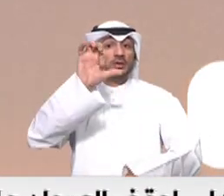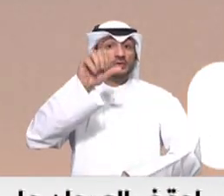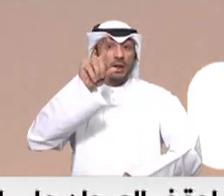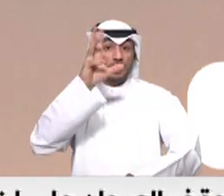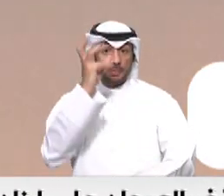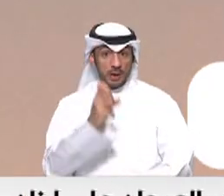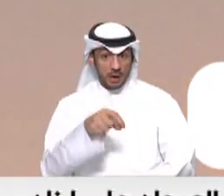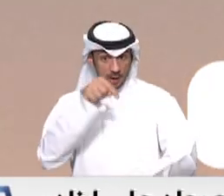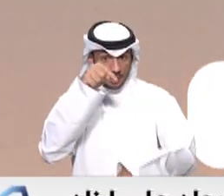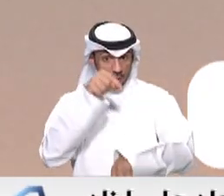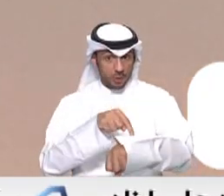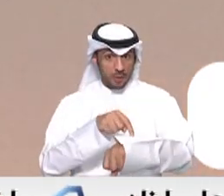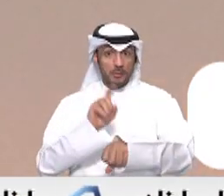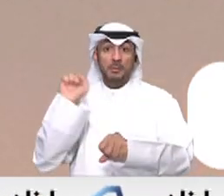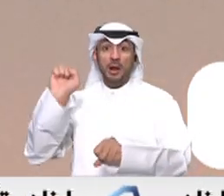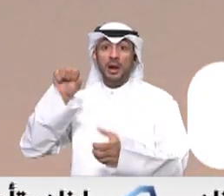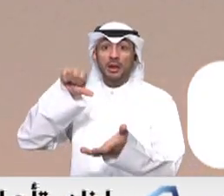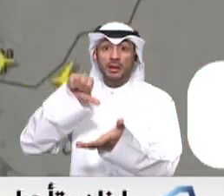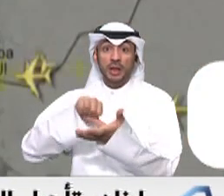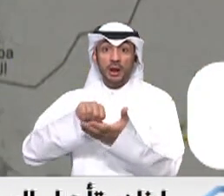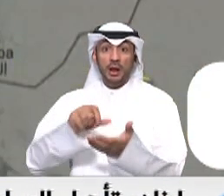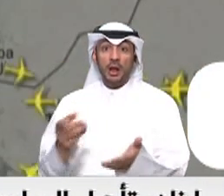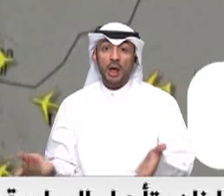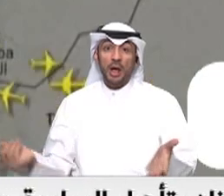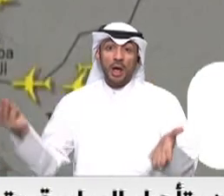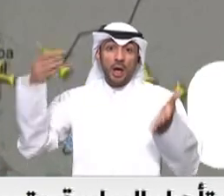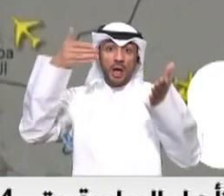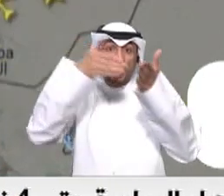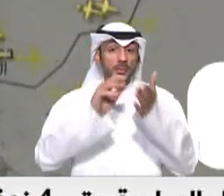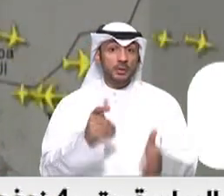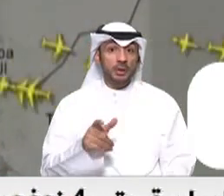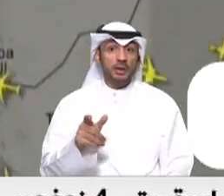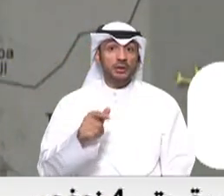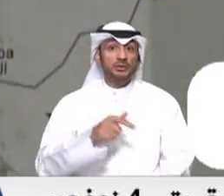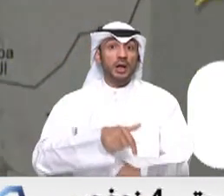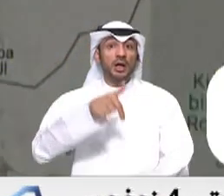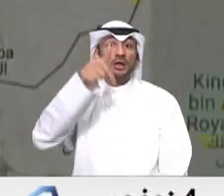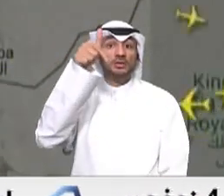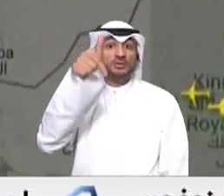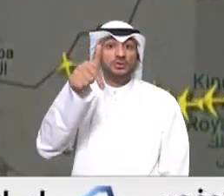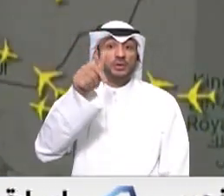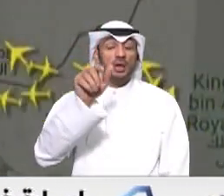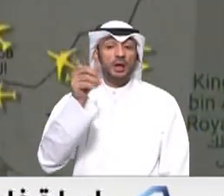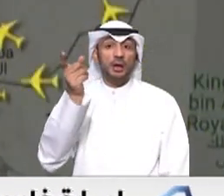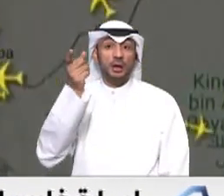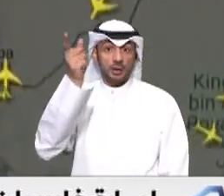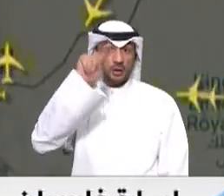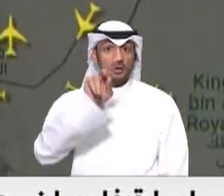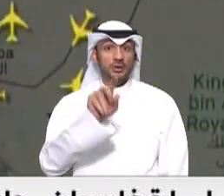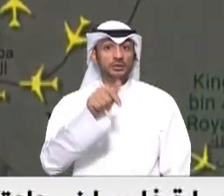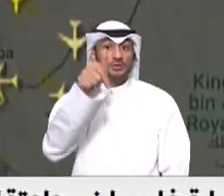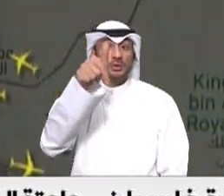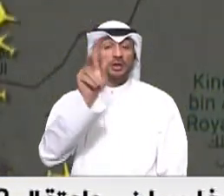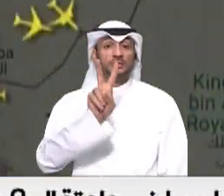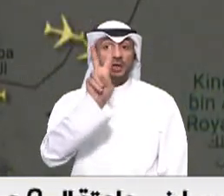بتوقيت طهران حتى الساعه السادسه من يوم غد السابع من اكتوبر